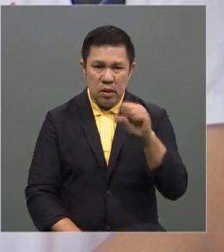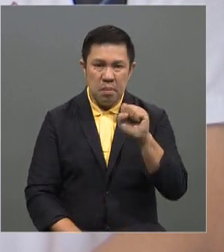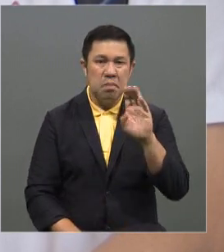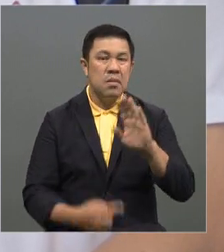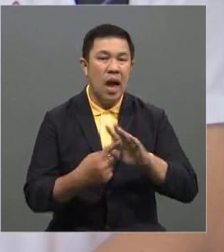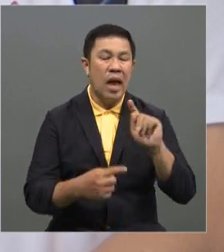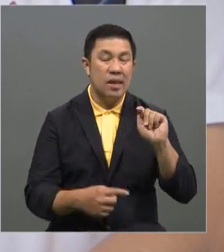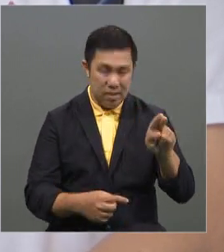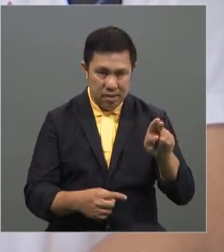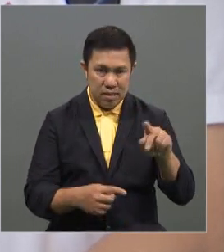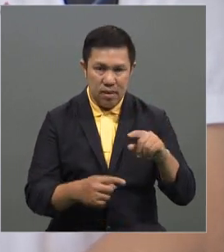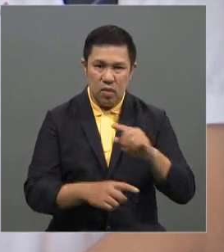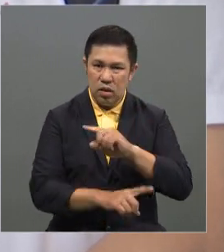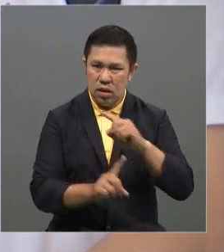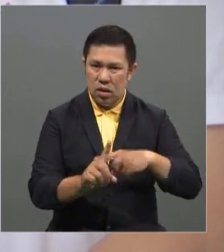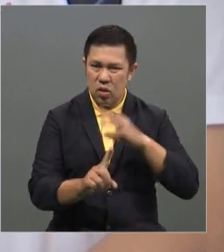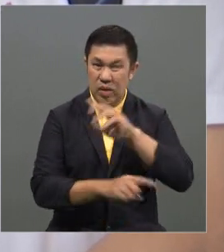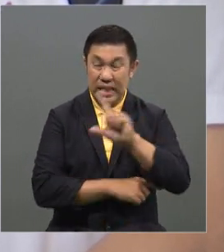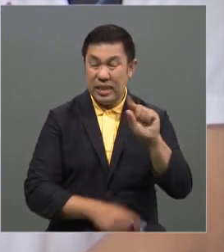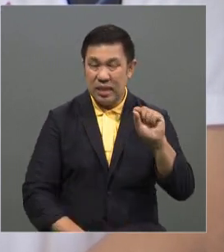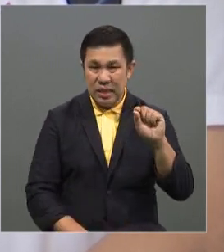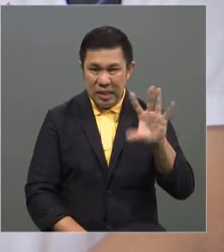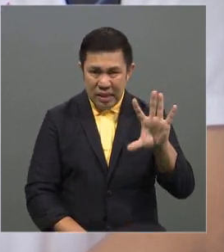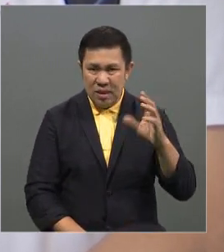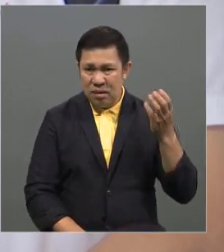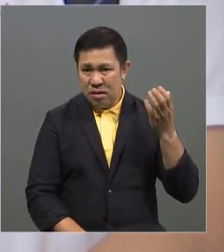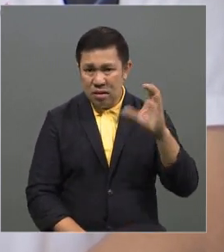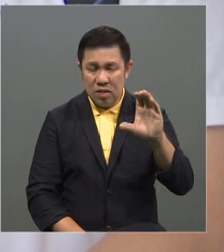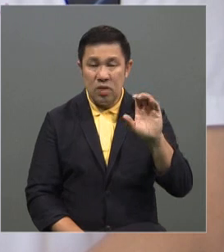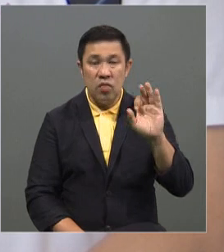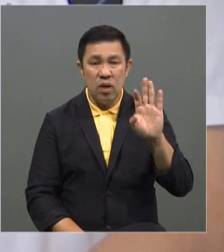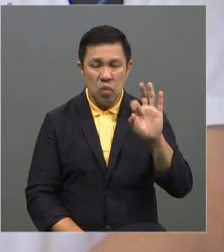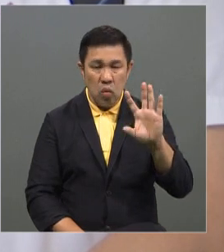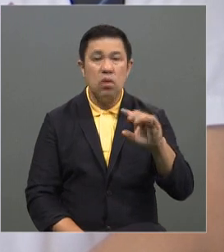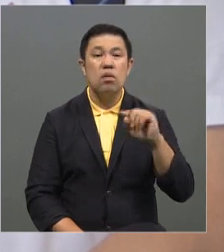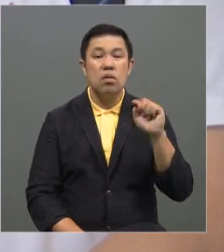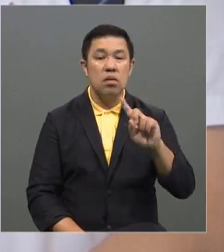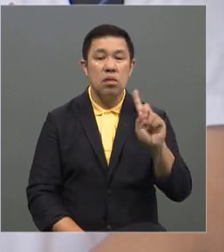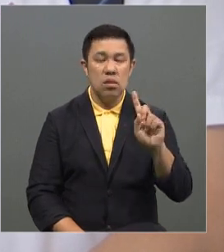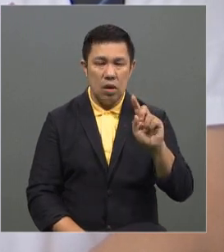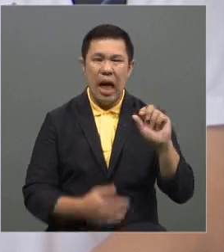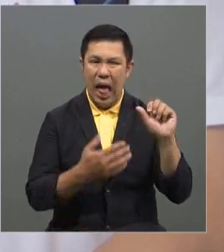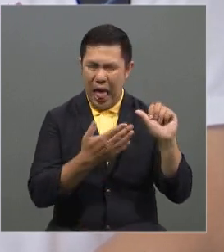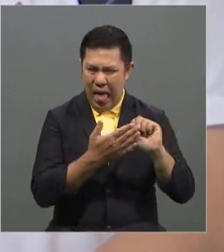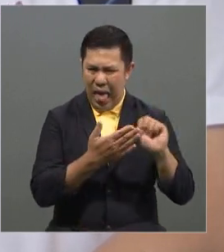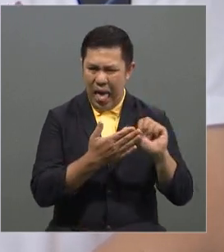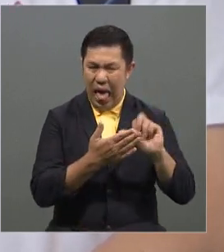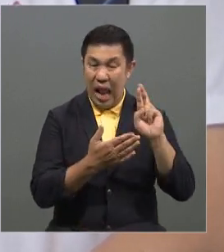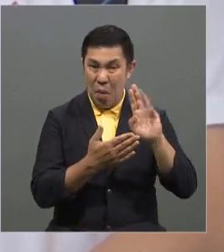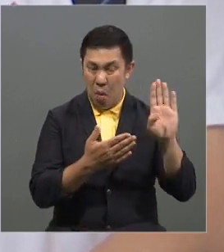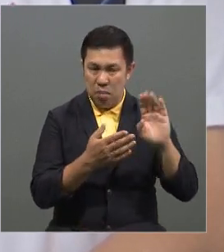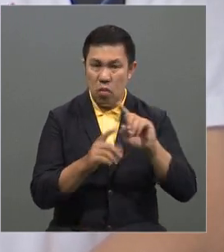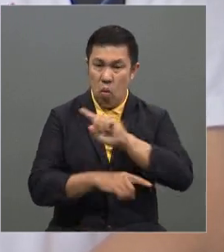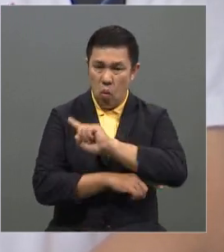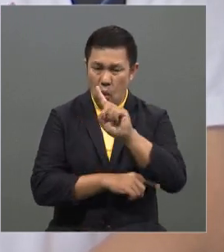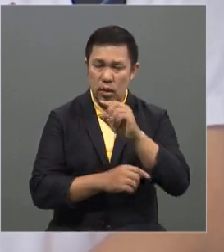25พี่เขาอะค่ะคือเขาโพสต์ Facebook ค่ะเป็นสตอรี่นะคะว่าจะมีการปรับปรุงหลังบ้านแล้วก็จะเลื่